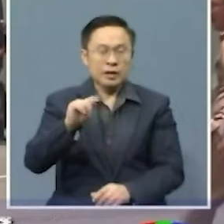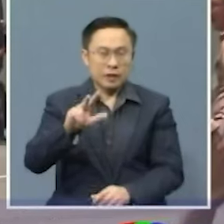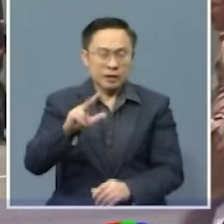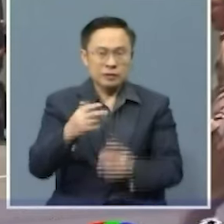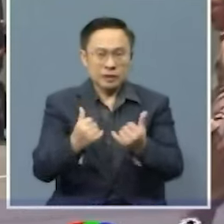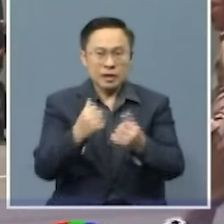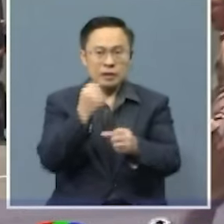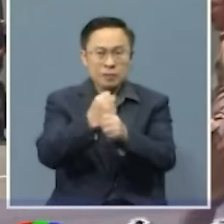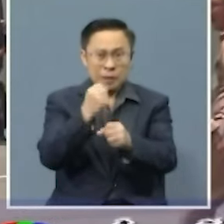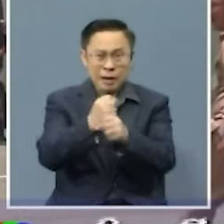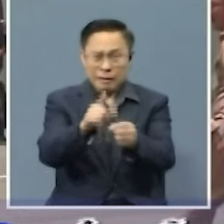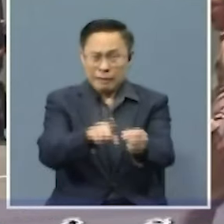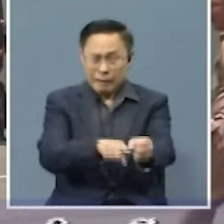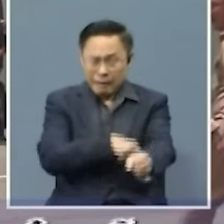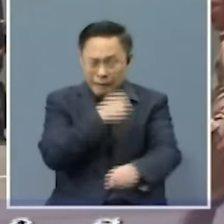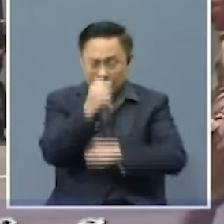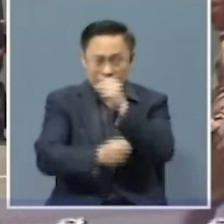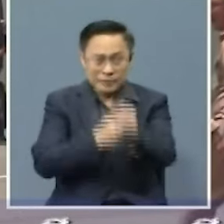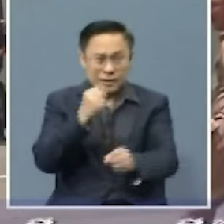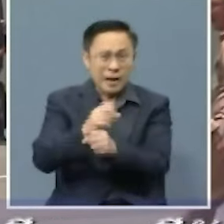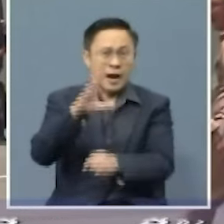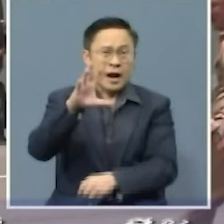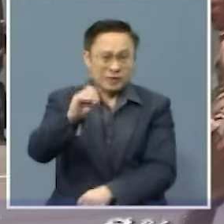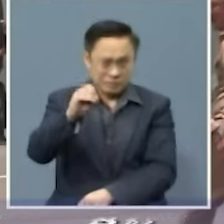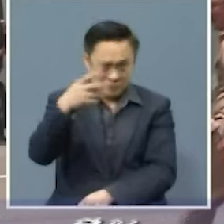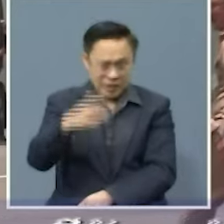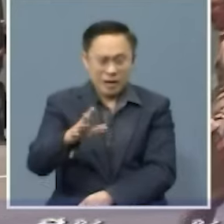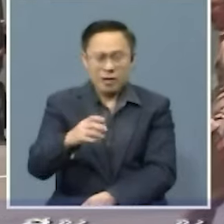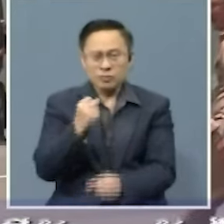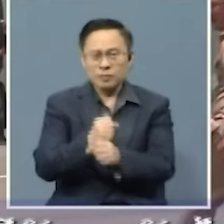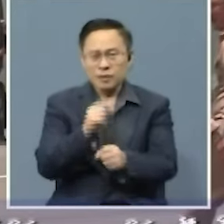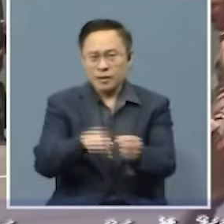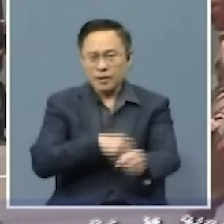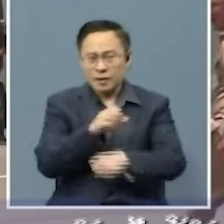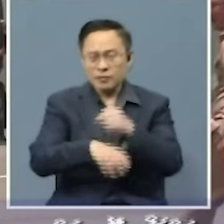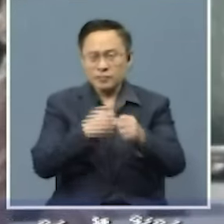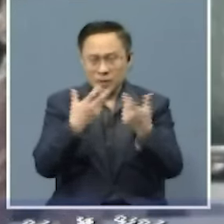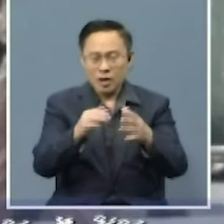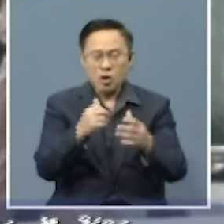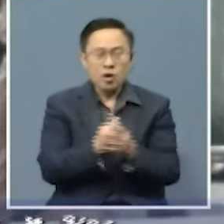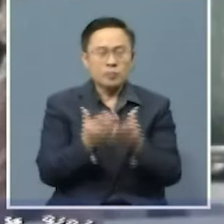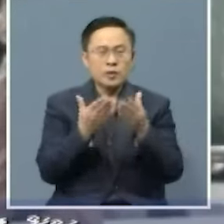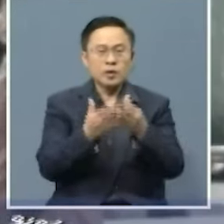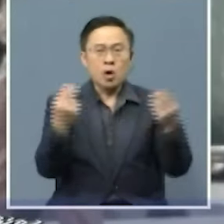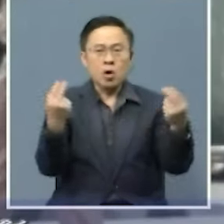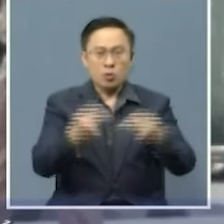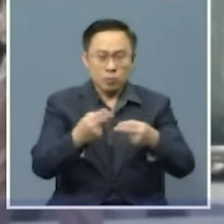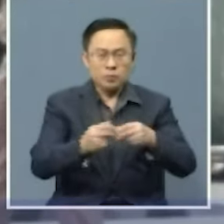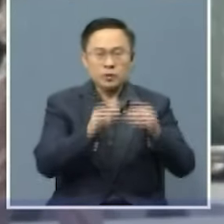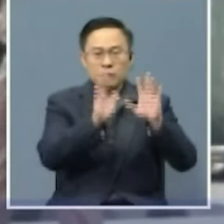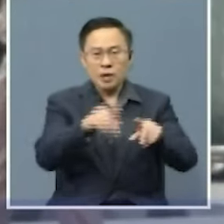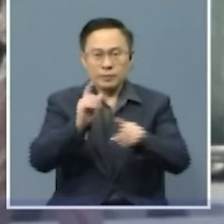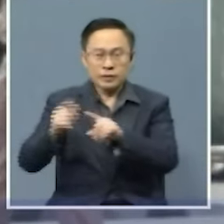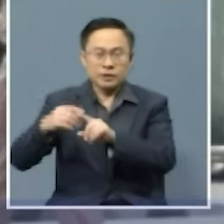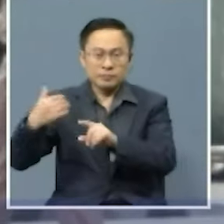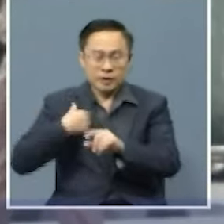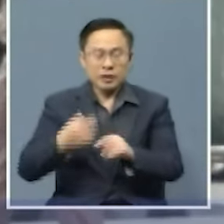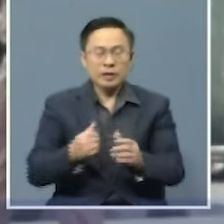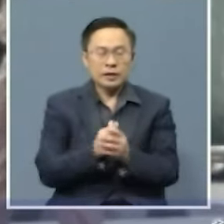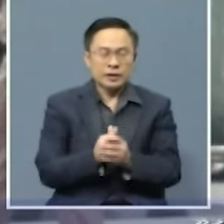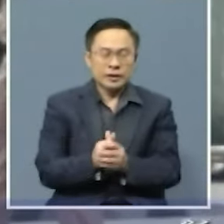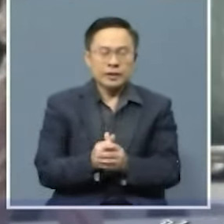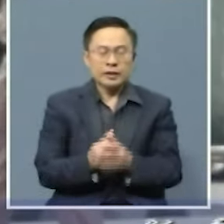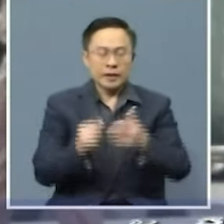สังกัดกองเรือฟริเกตที่1หมวดเรือที่1กองเรือยุทธการมีความสามารถในการรบทั้ง3มิติ3มิ